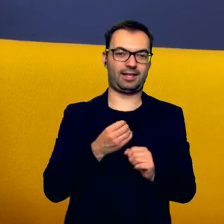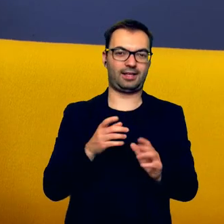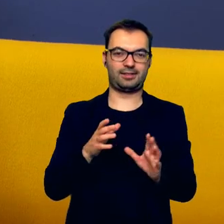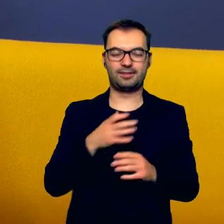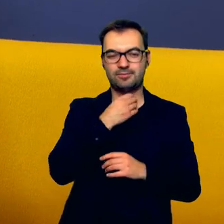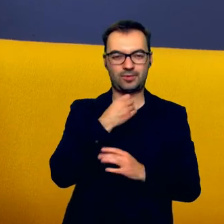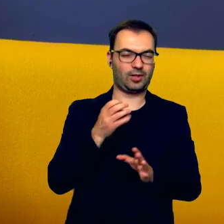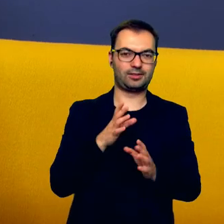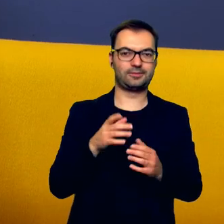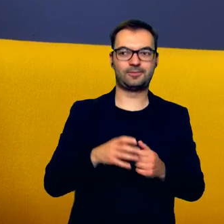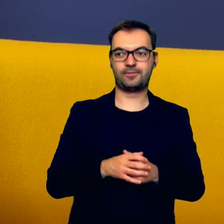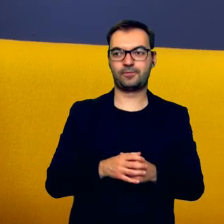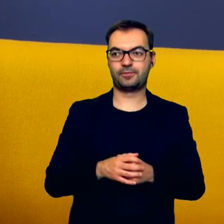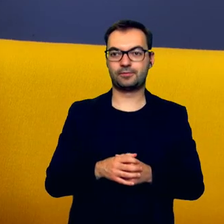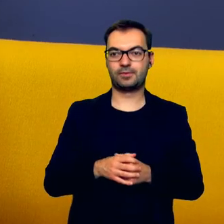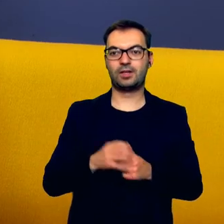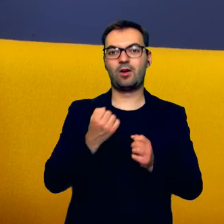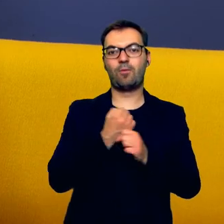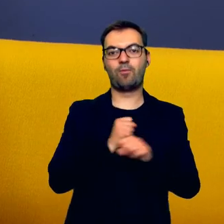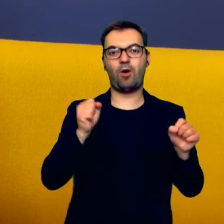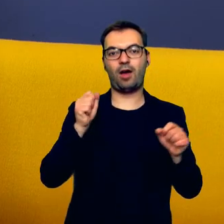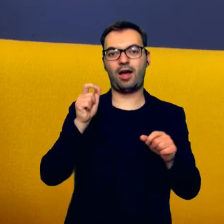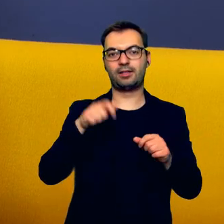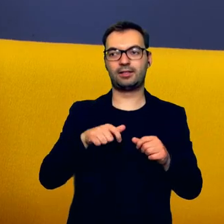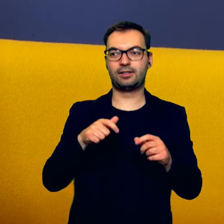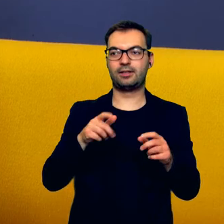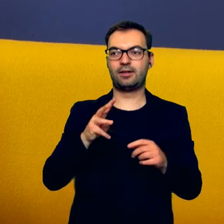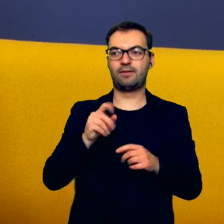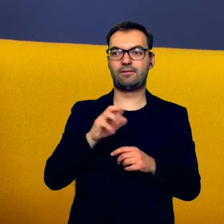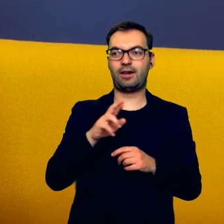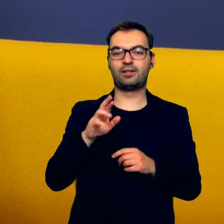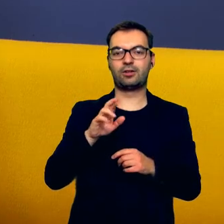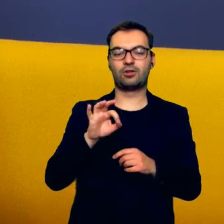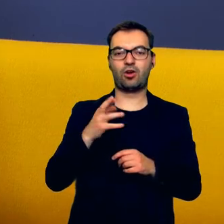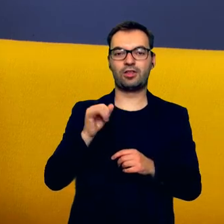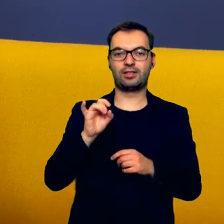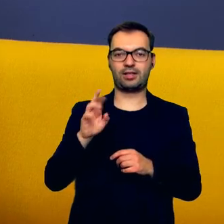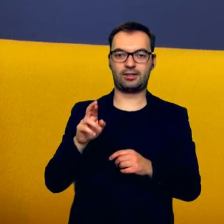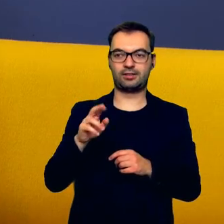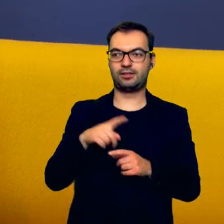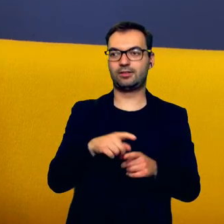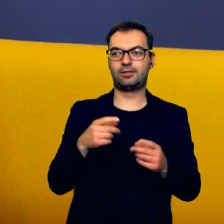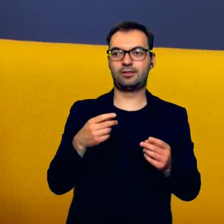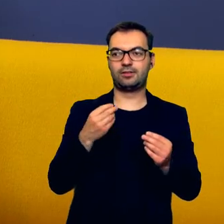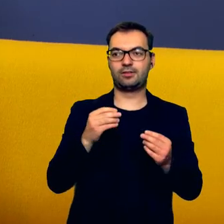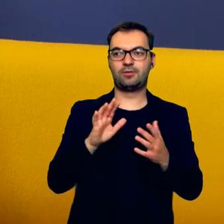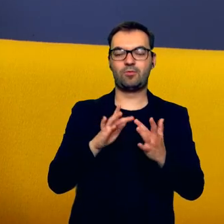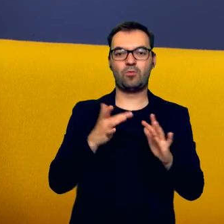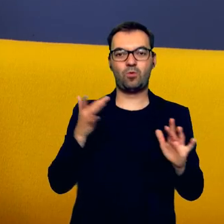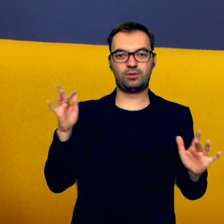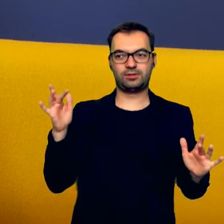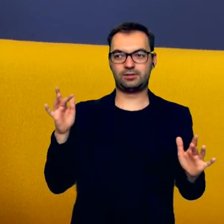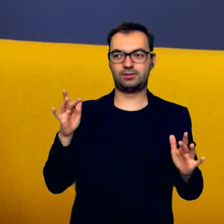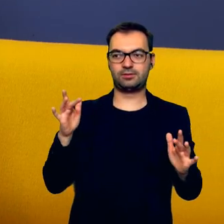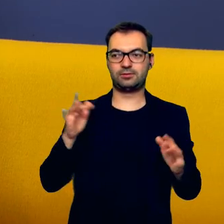innych ludzi. Tak. Ten bohater, Walter Ronniger, w swoich wspaniale błyszczących